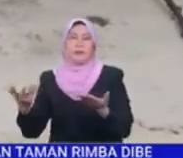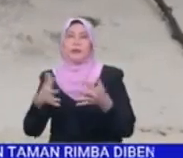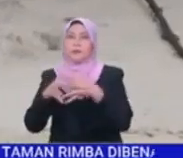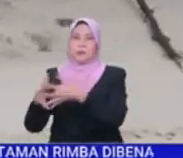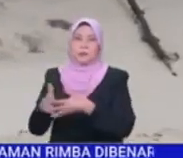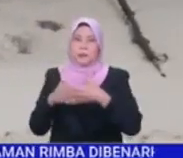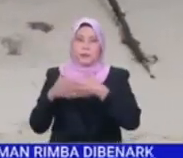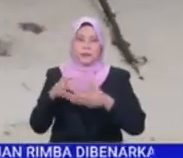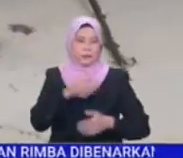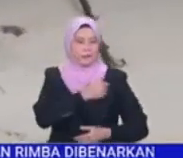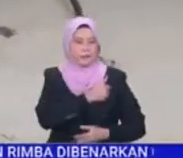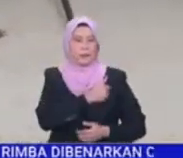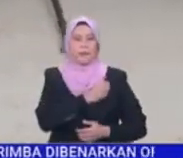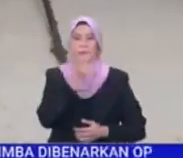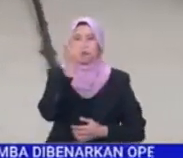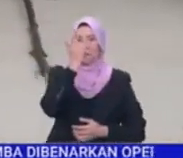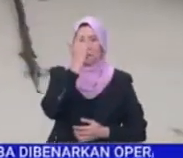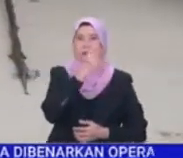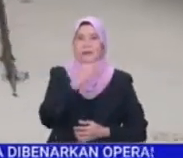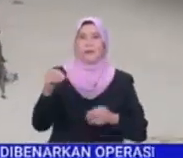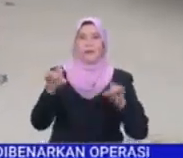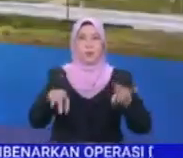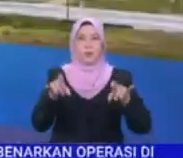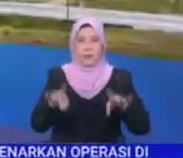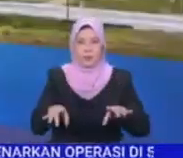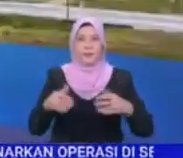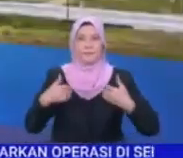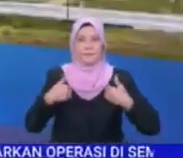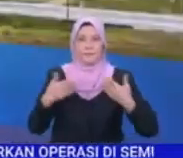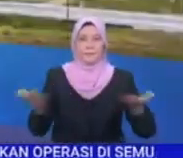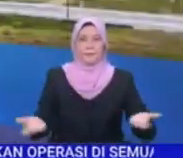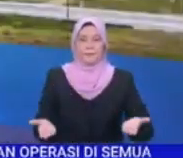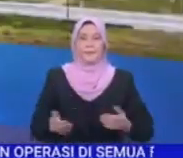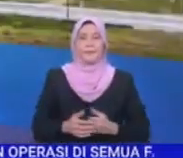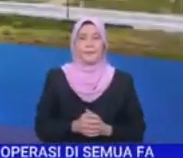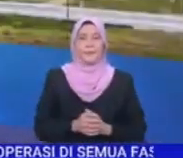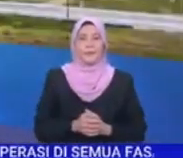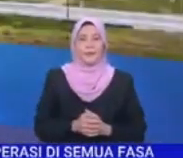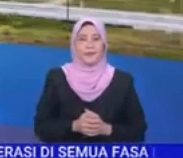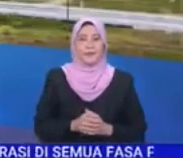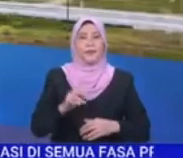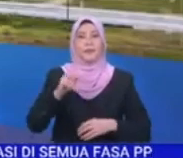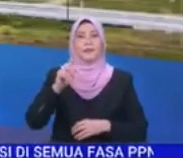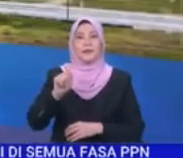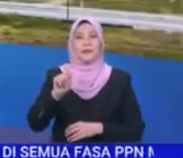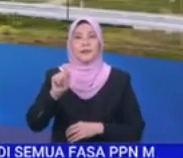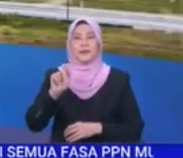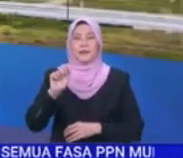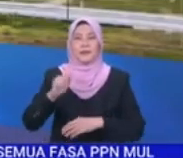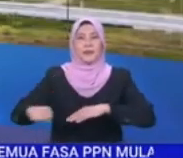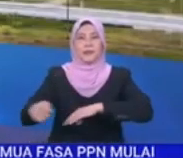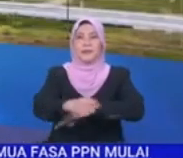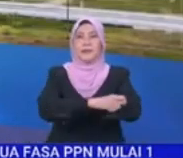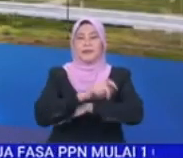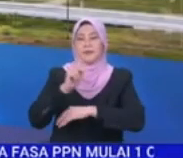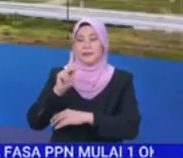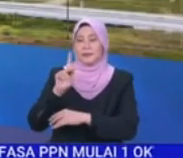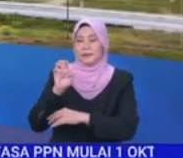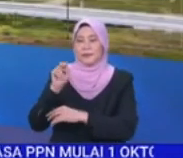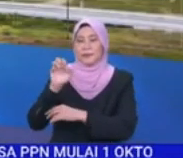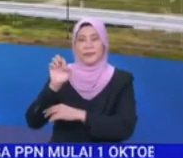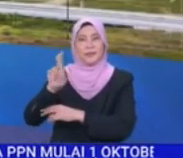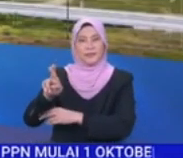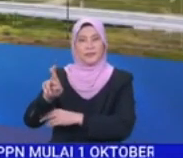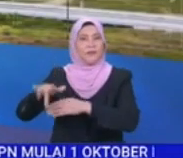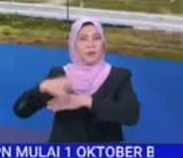Syarikat Kanada Jerman dan Australia Selain pulau bidong Tasik kenyir di Hulu Terengganu yang merupakan produk pelancongan paling